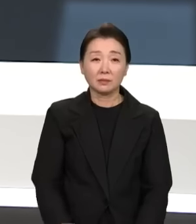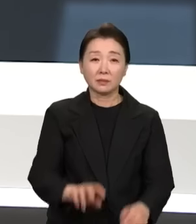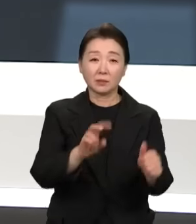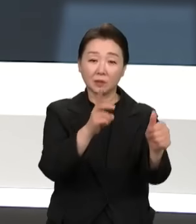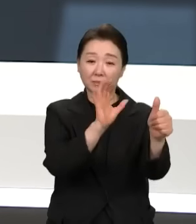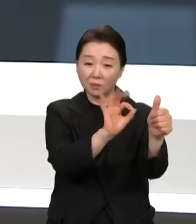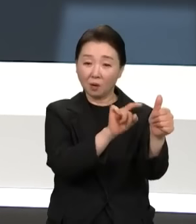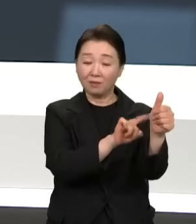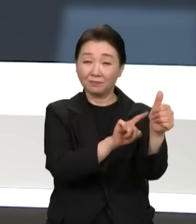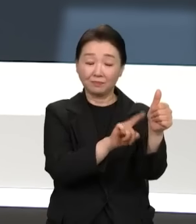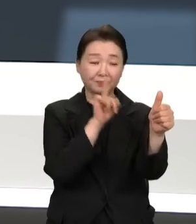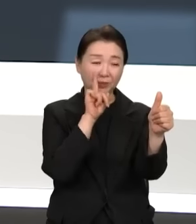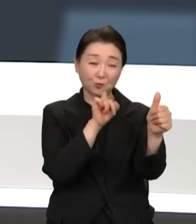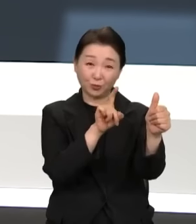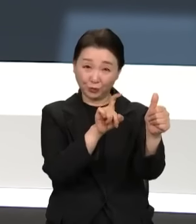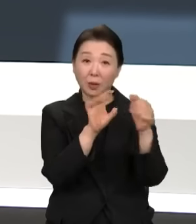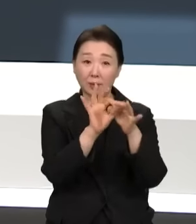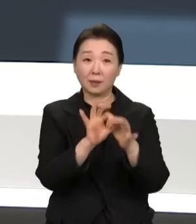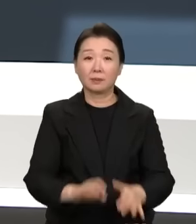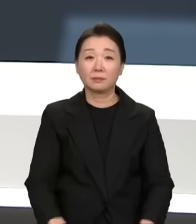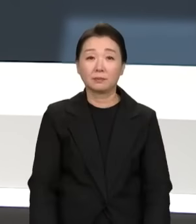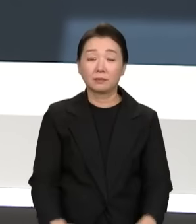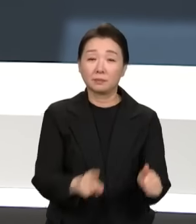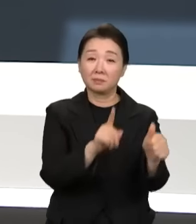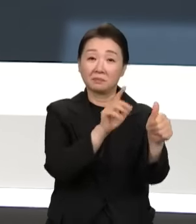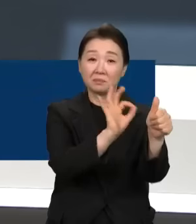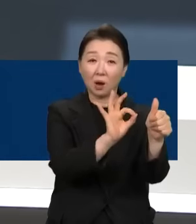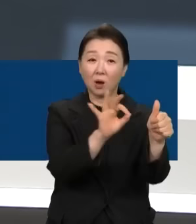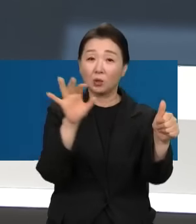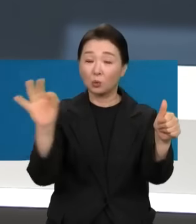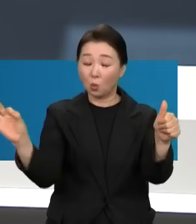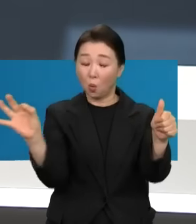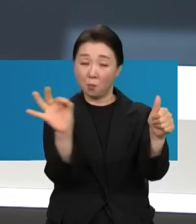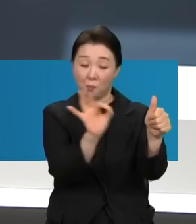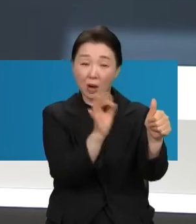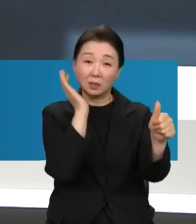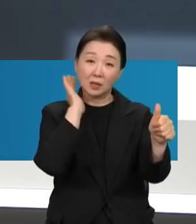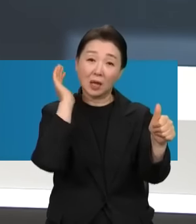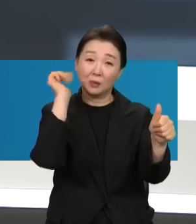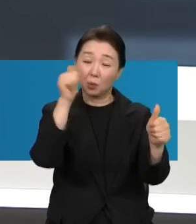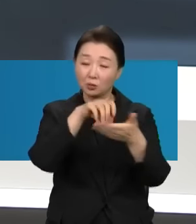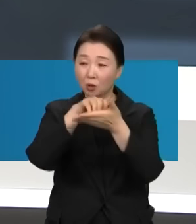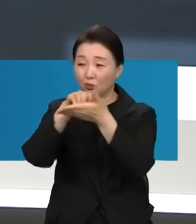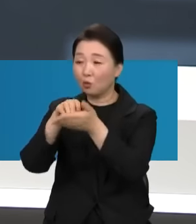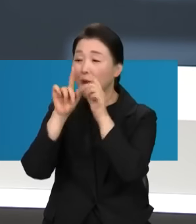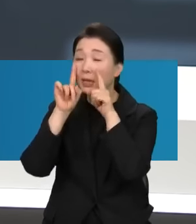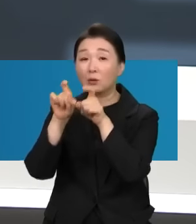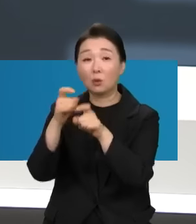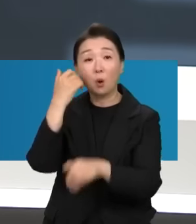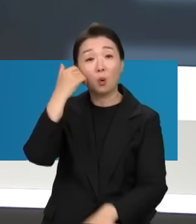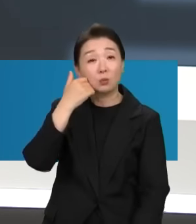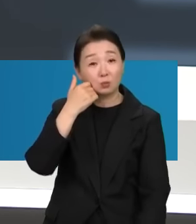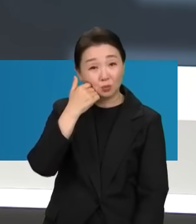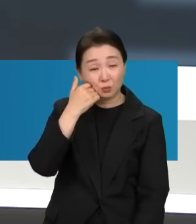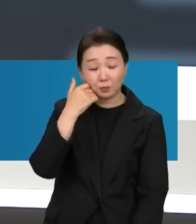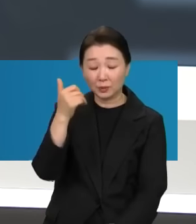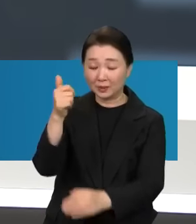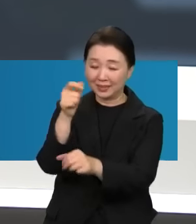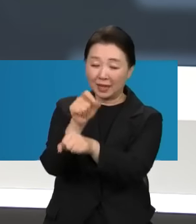명태균 씨 관련 의혹으로 이어갑니다. 명태균 씨에게 돈을 주고 대통령실에 취업했다는 의혹이 제기된 대통령실